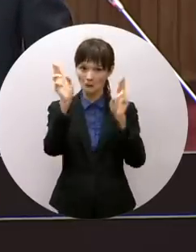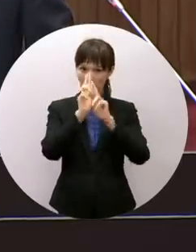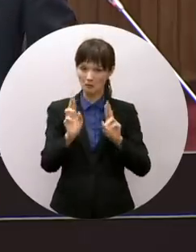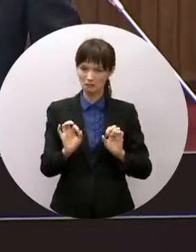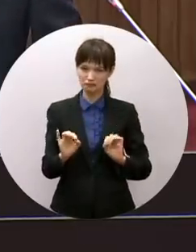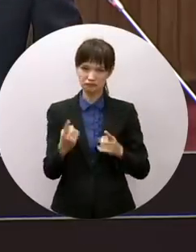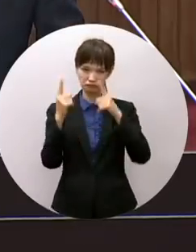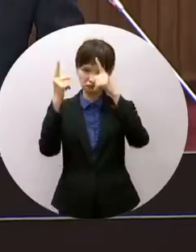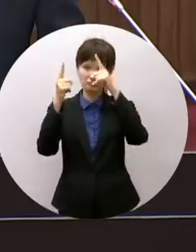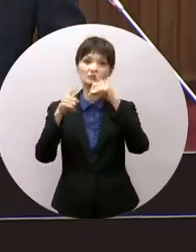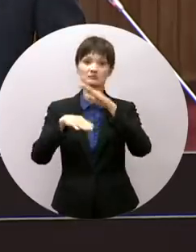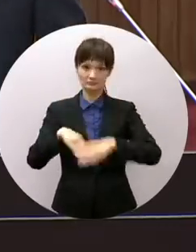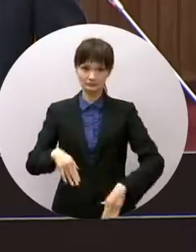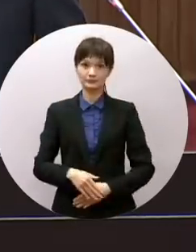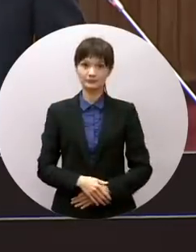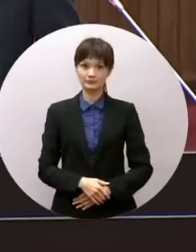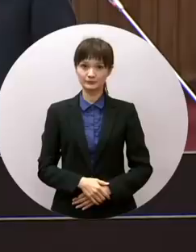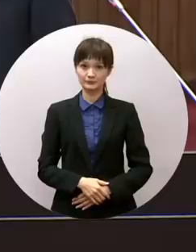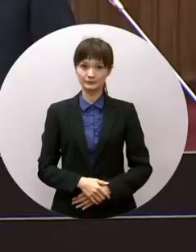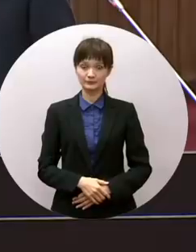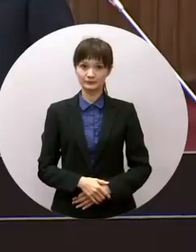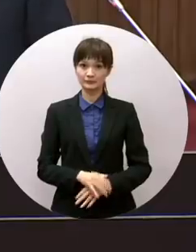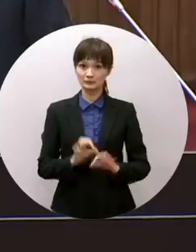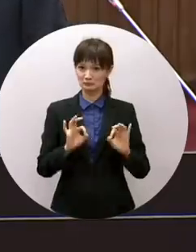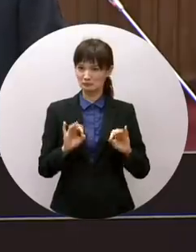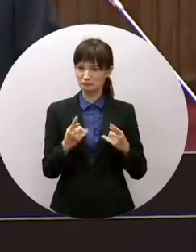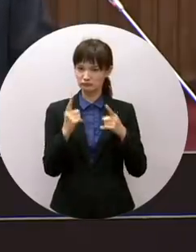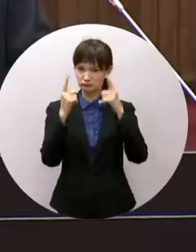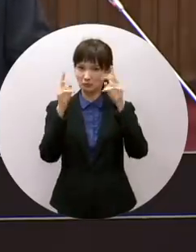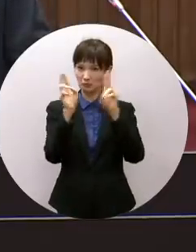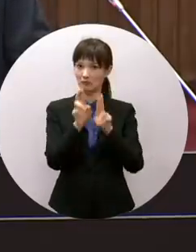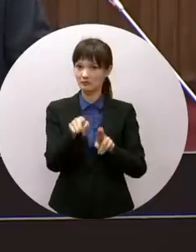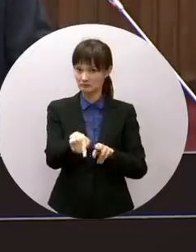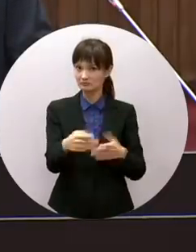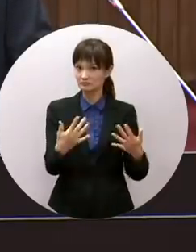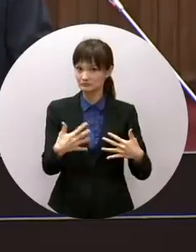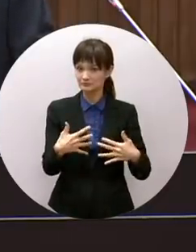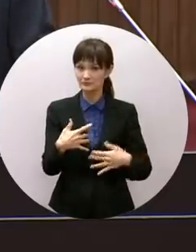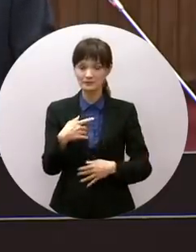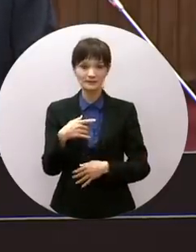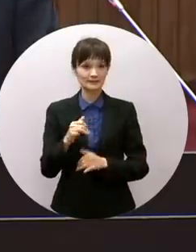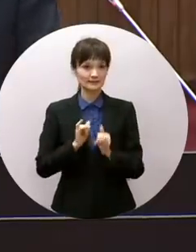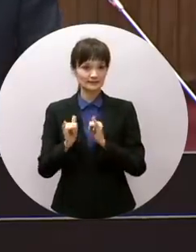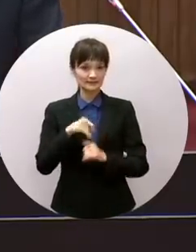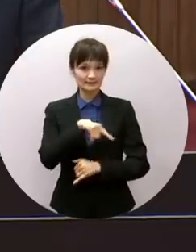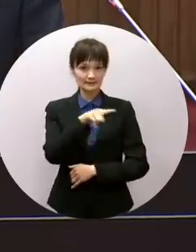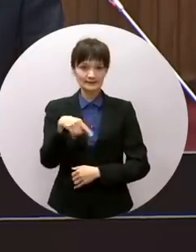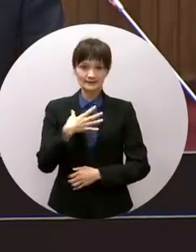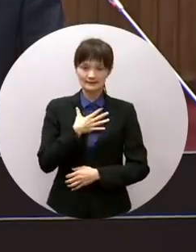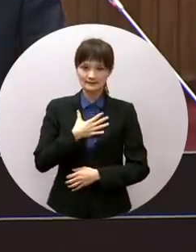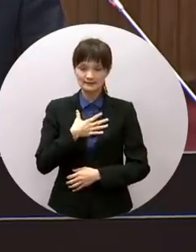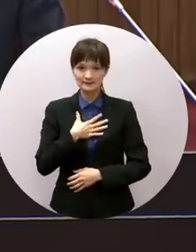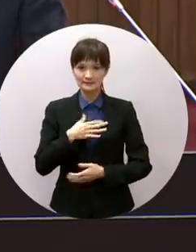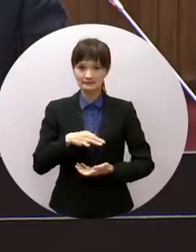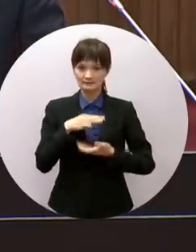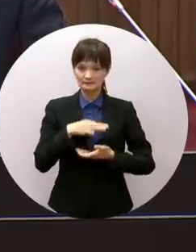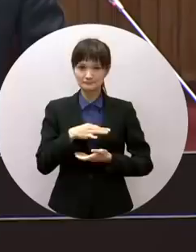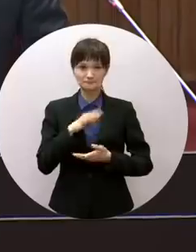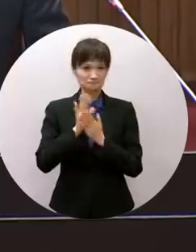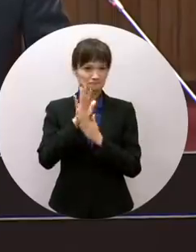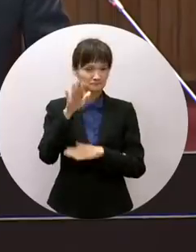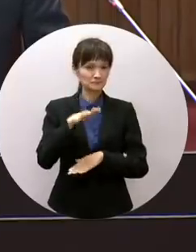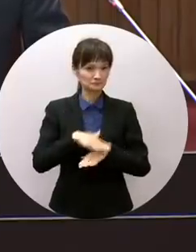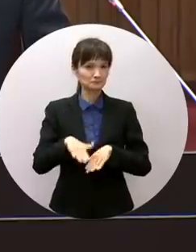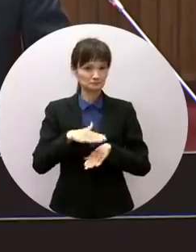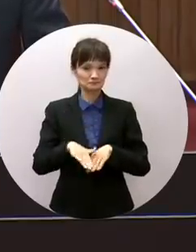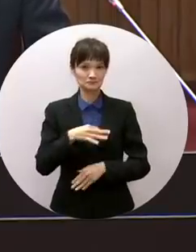涨，电价涨价变成是民众啊心中的一个预期呀，哈。所以我们看